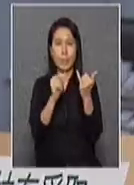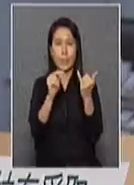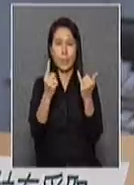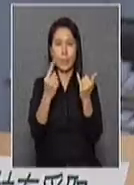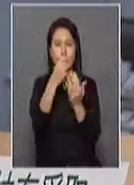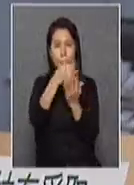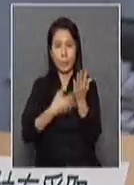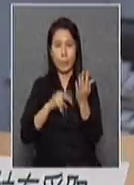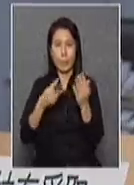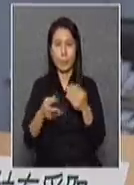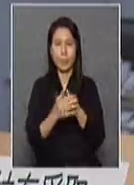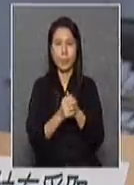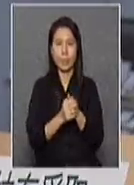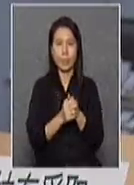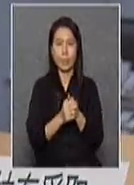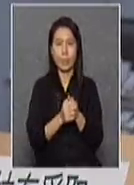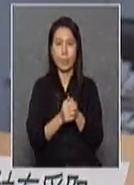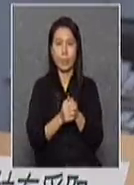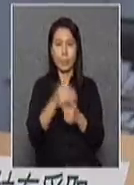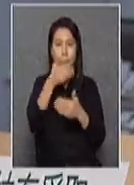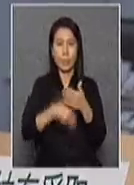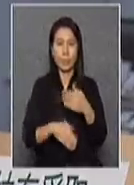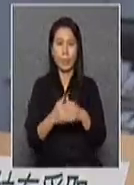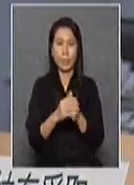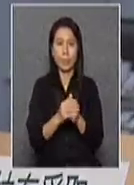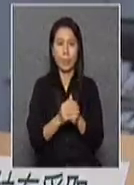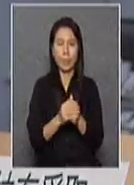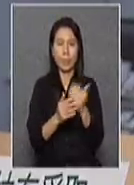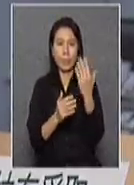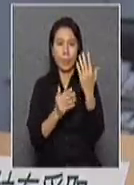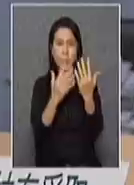671項修正案，削減